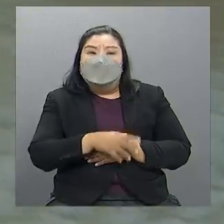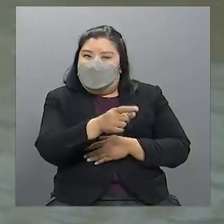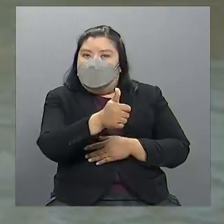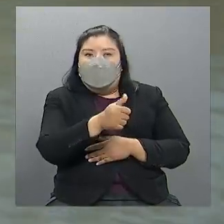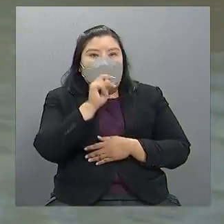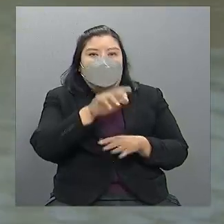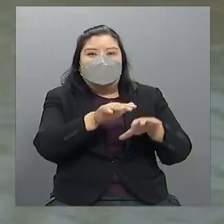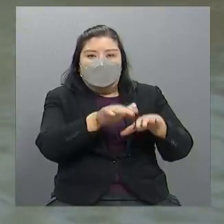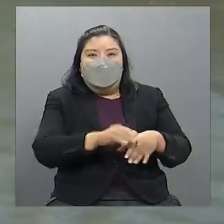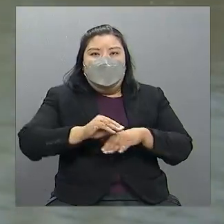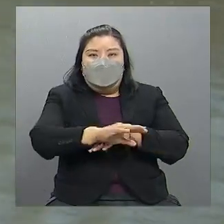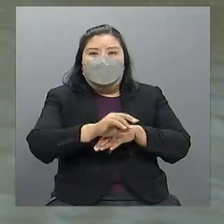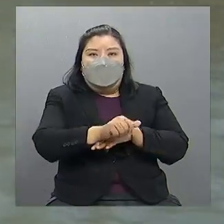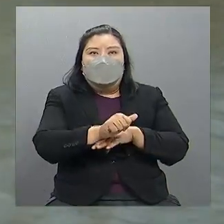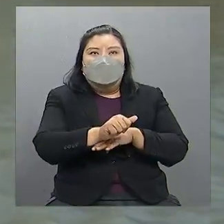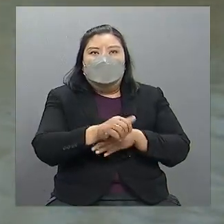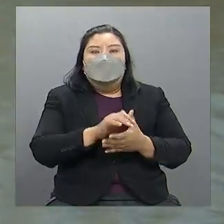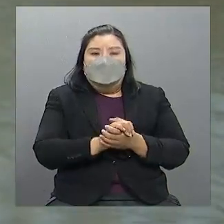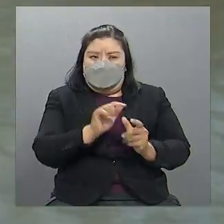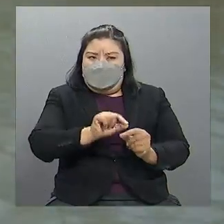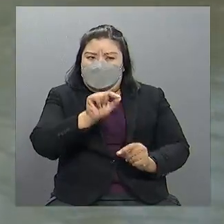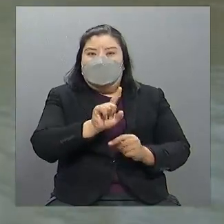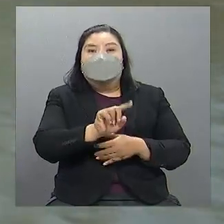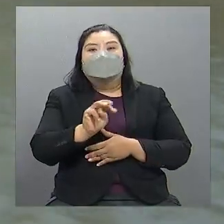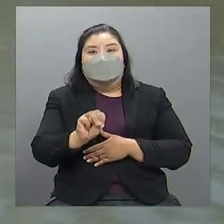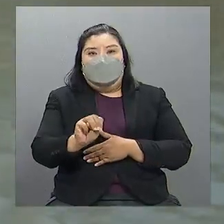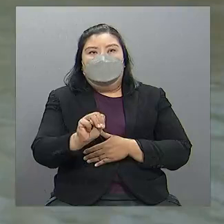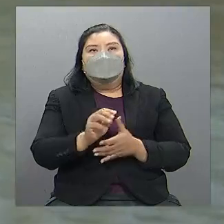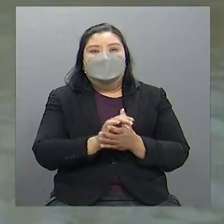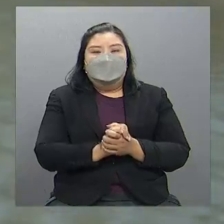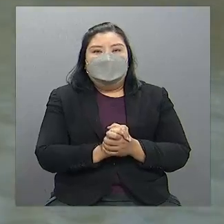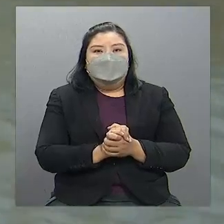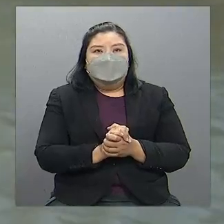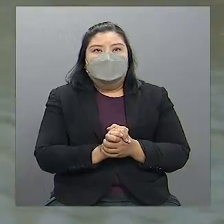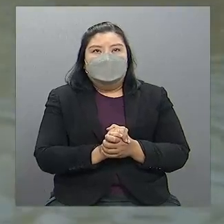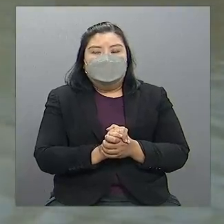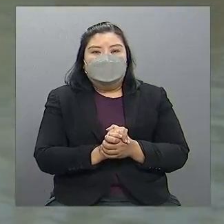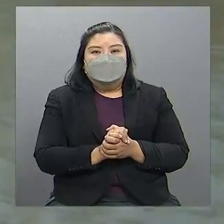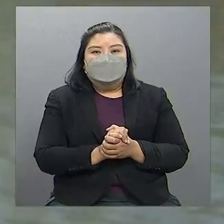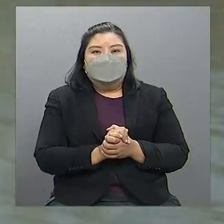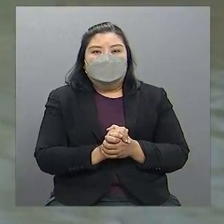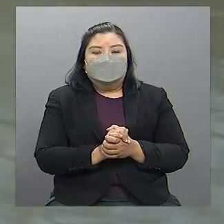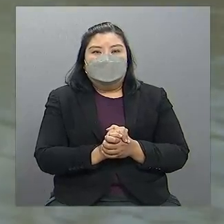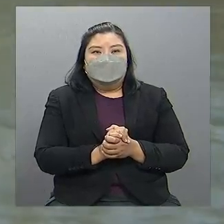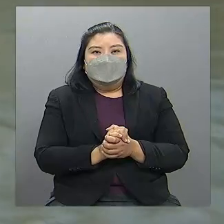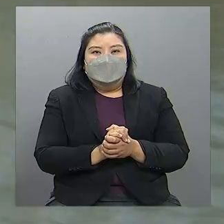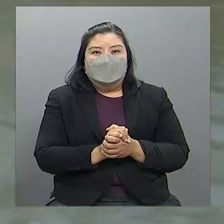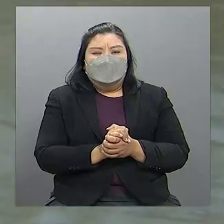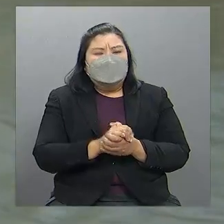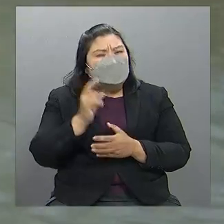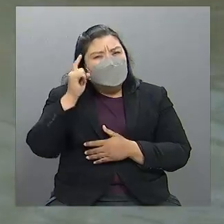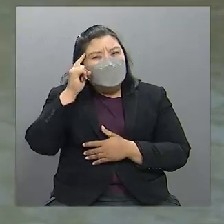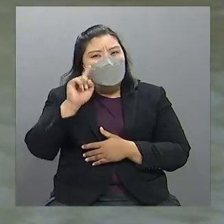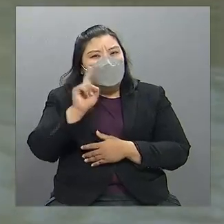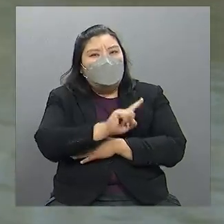ประมาณน้ำประมาณ1เมตรครับด้านหลังจะเยอะกว่าด้านหน้าเพราะว่ามันต่ำกว่า แบบนี้น่าจะใช้กี่วันคะถึงจะแห้ง ประมา